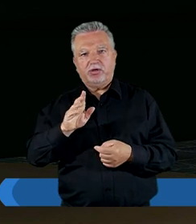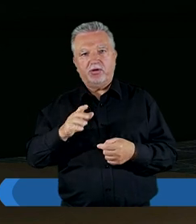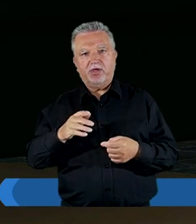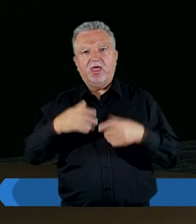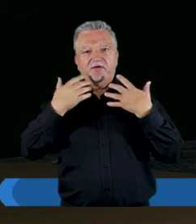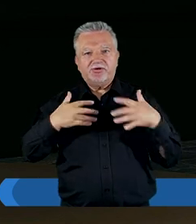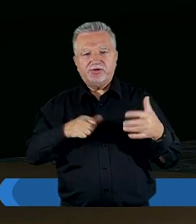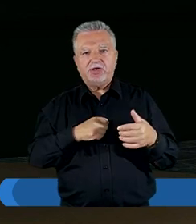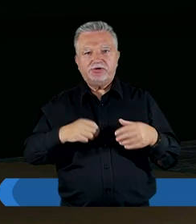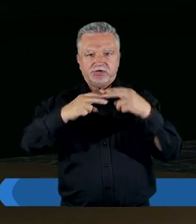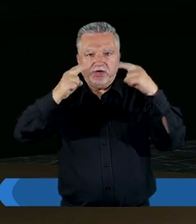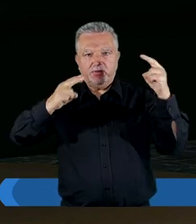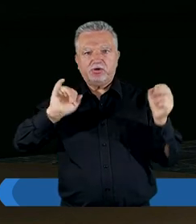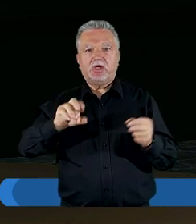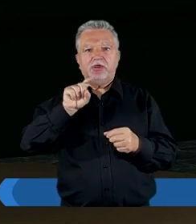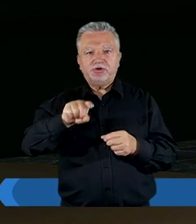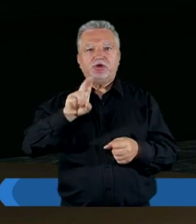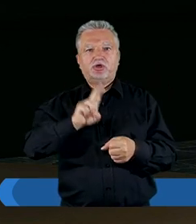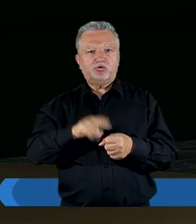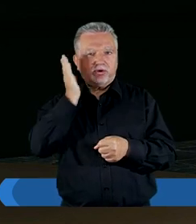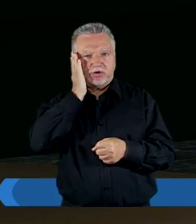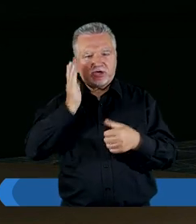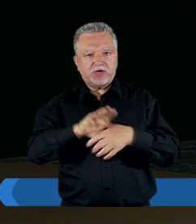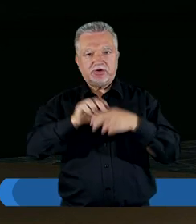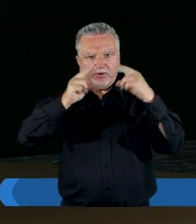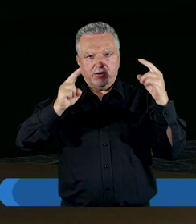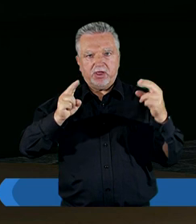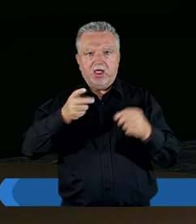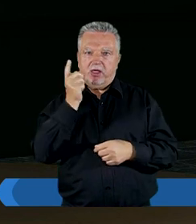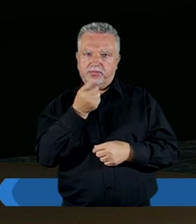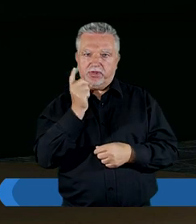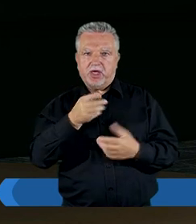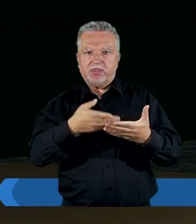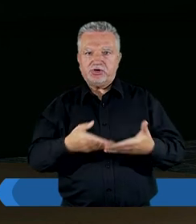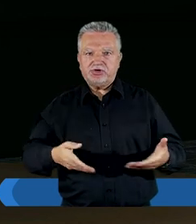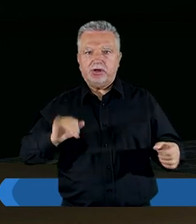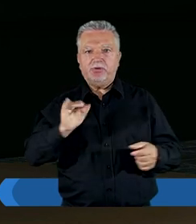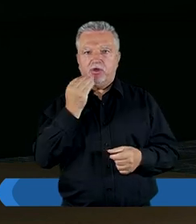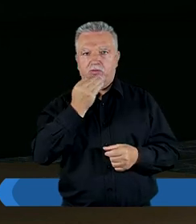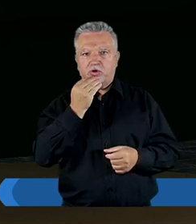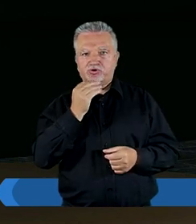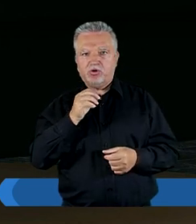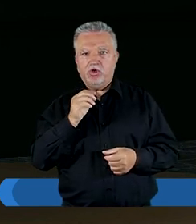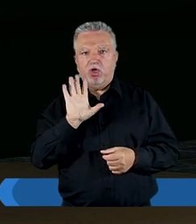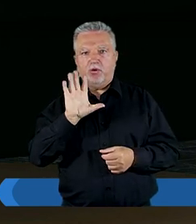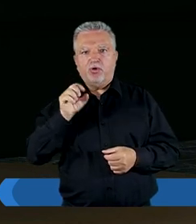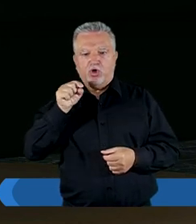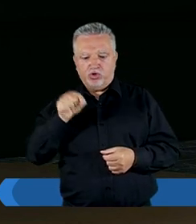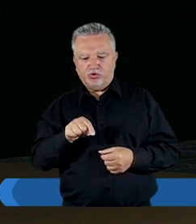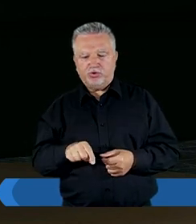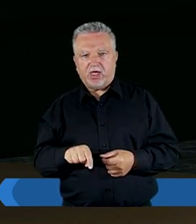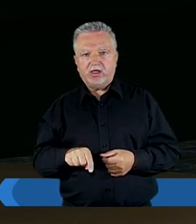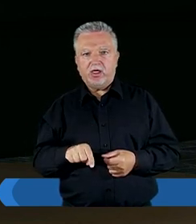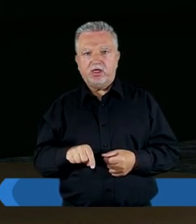się niebiosa i wy, którzy w nich mieszkacie, lecz biada ziemi i morzu, gdyż wstąpił do was diabeł